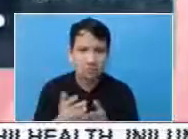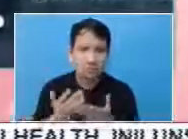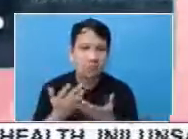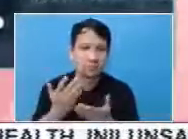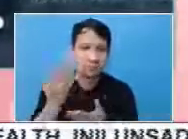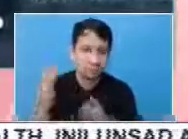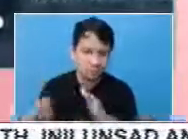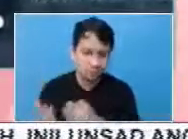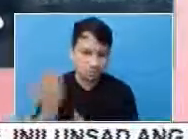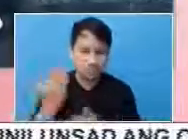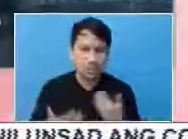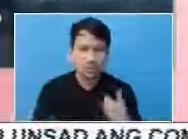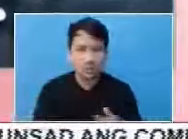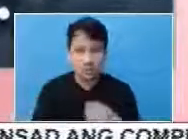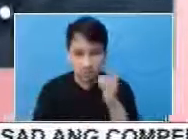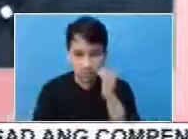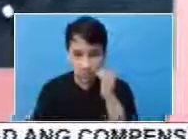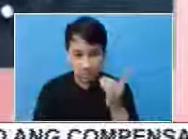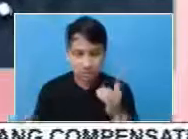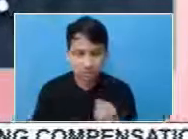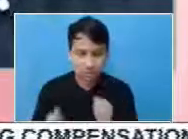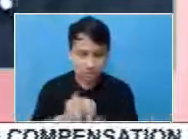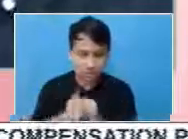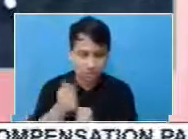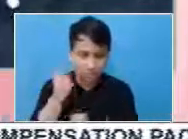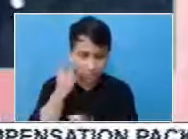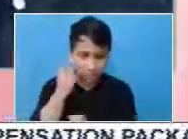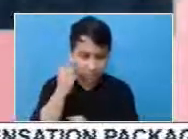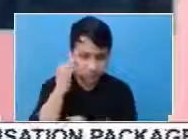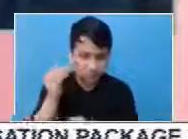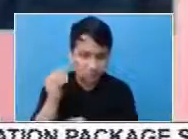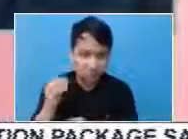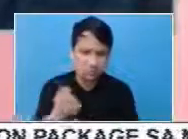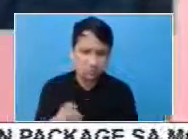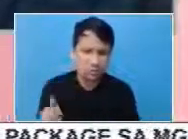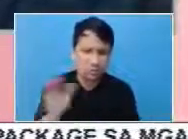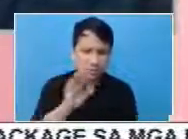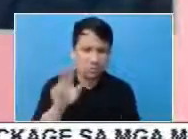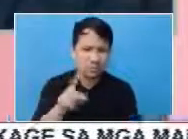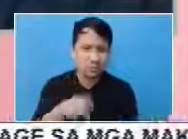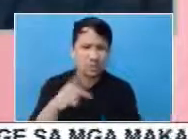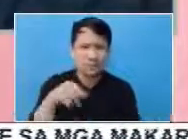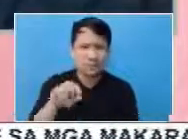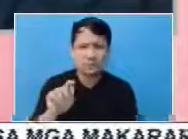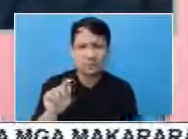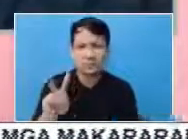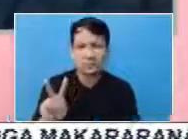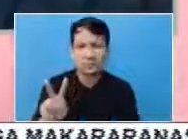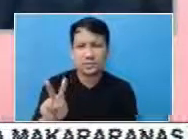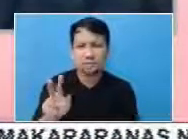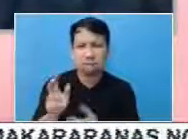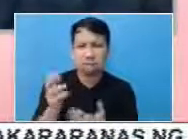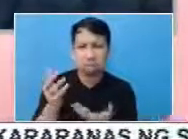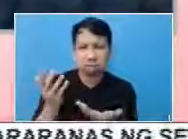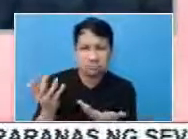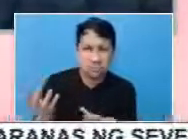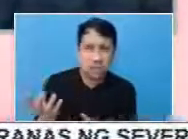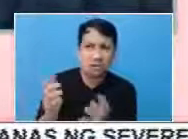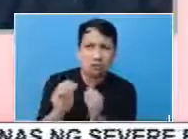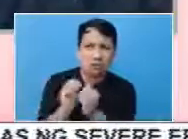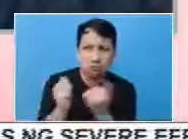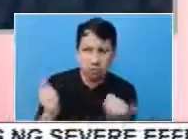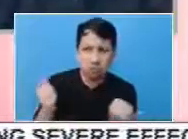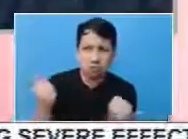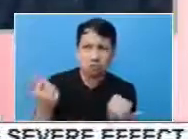ng isang napakabuting pulis natin. With that, sir, kamusta po ang takbo ng investigasyon? Natukoy na po ba kung talagang depression po ba